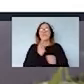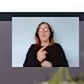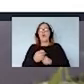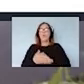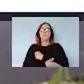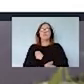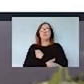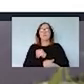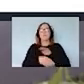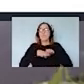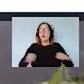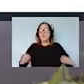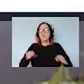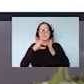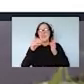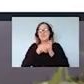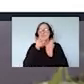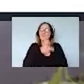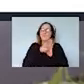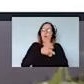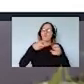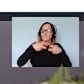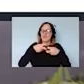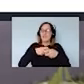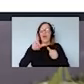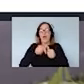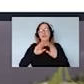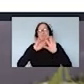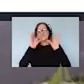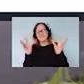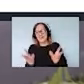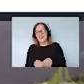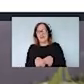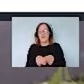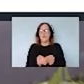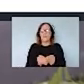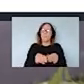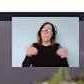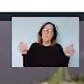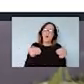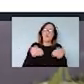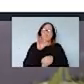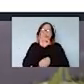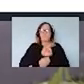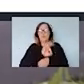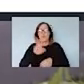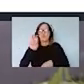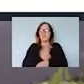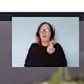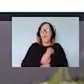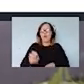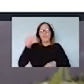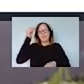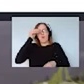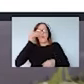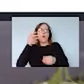poziomie zdjęcia wideo z sieci, ale dosłownie całe potencjalne projekty technologiczne, projekty